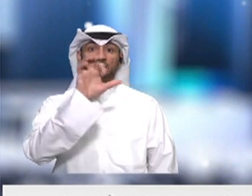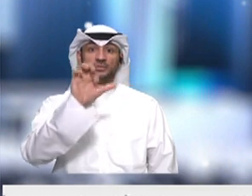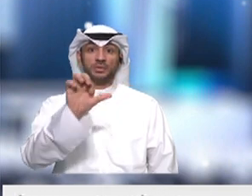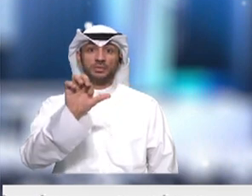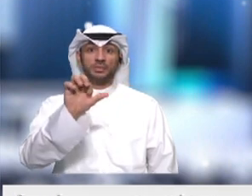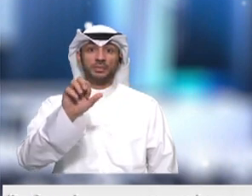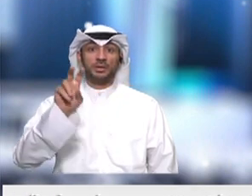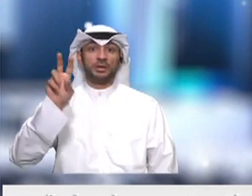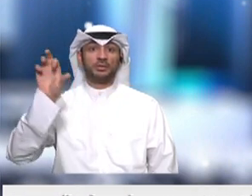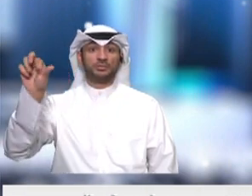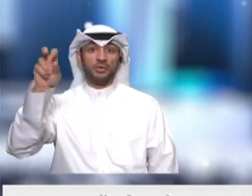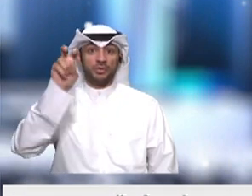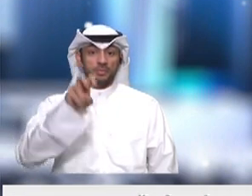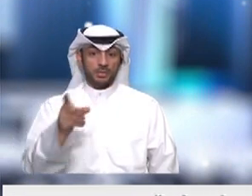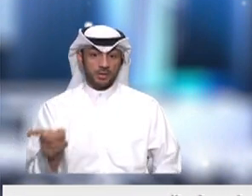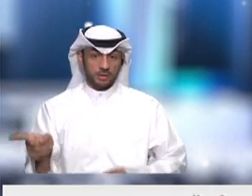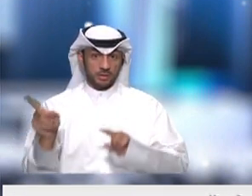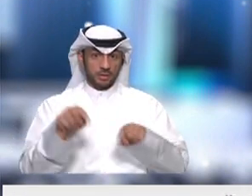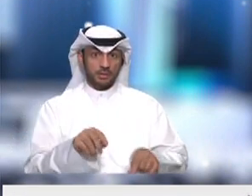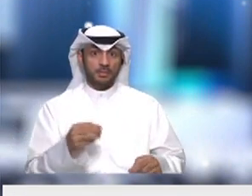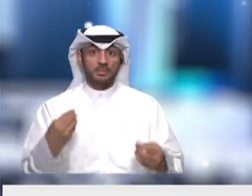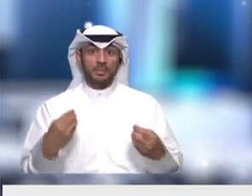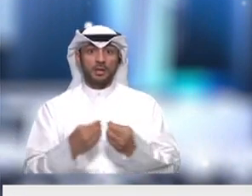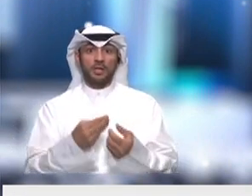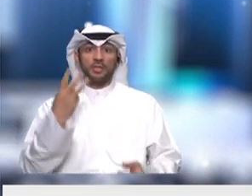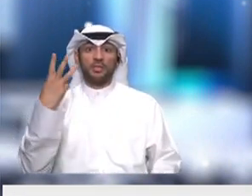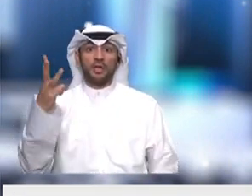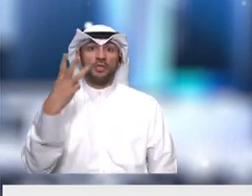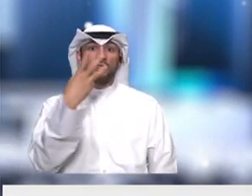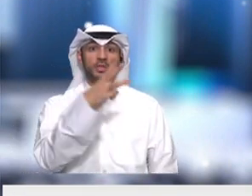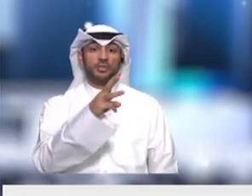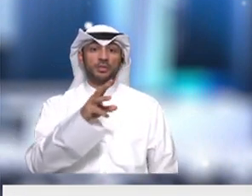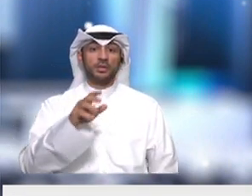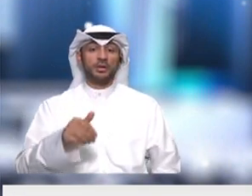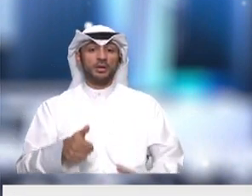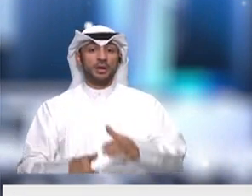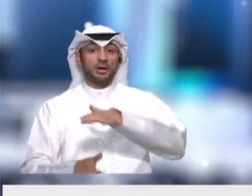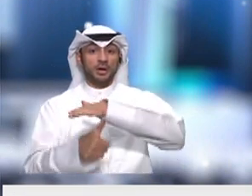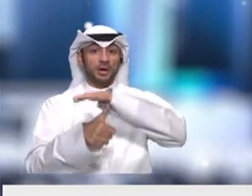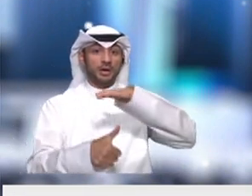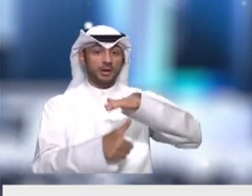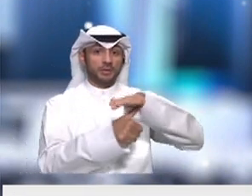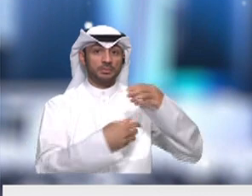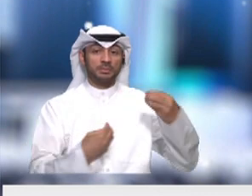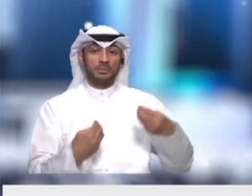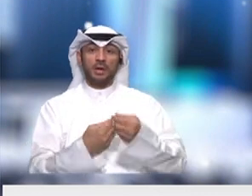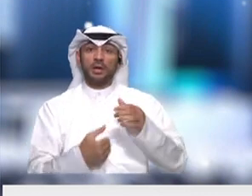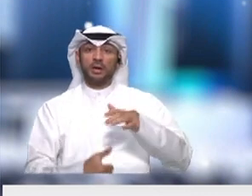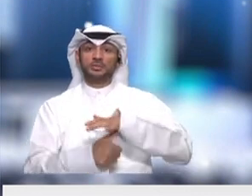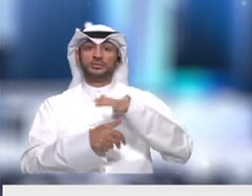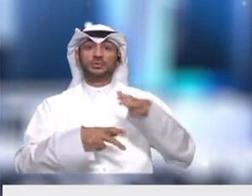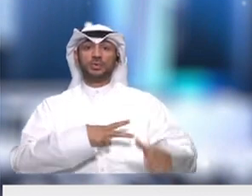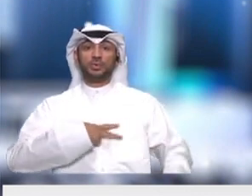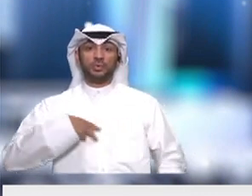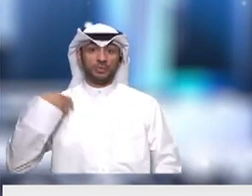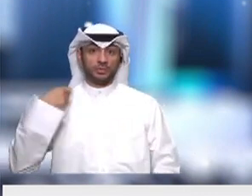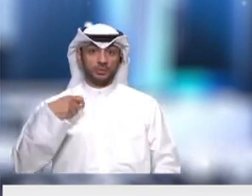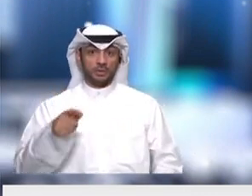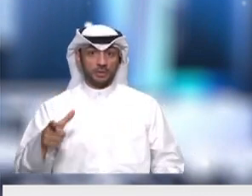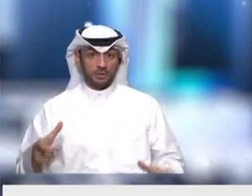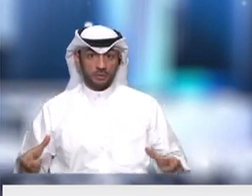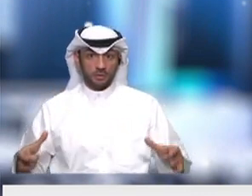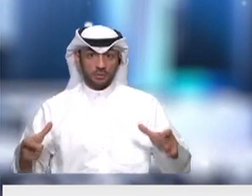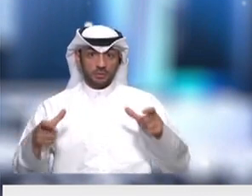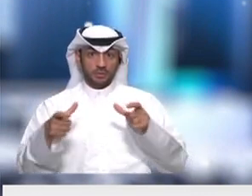1989، وبمشاركة 33 رئيس دولة ورئيس وزراء. تأتي هذه القمة ضمن